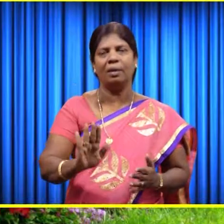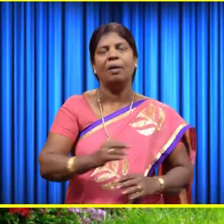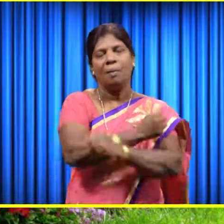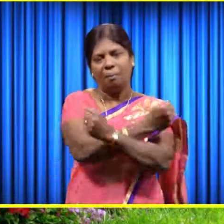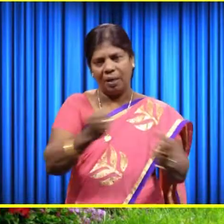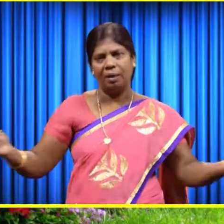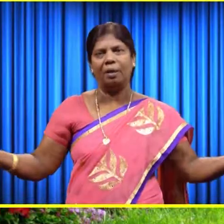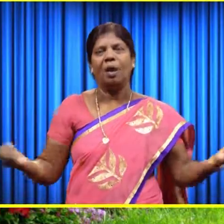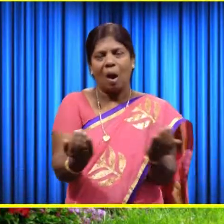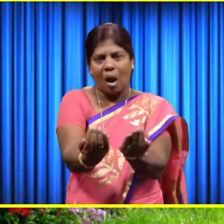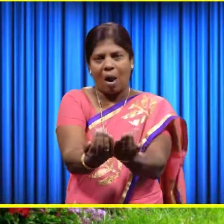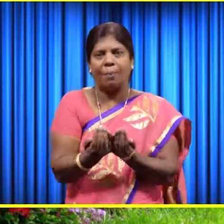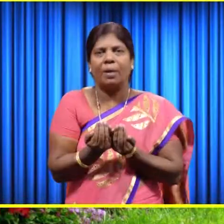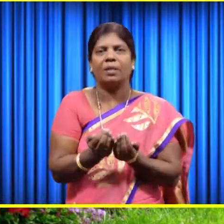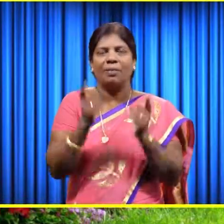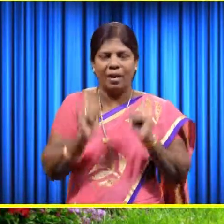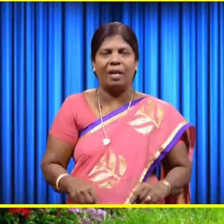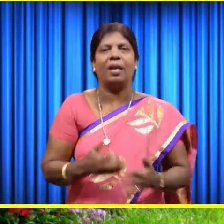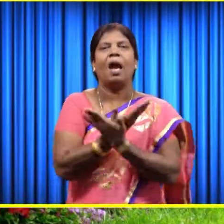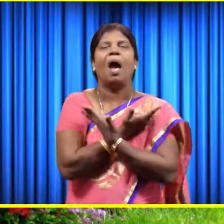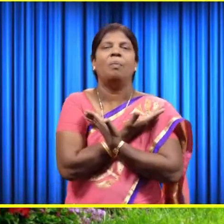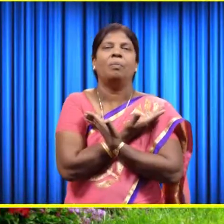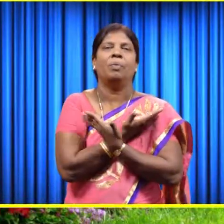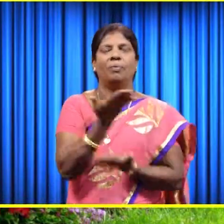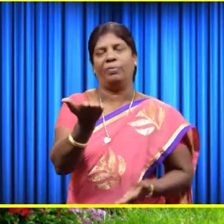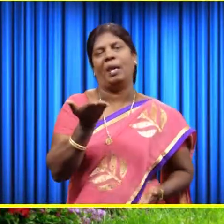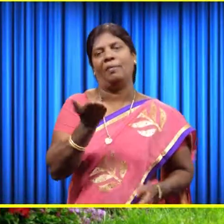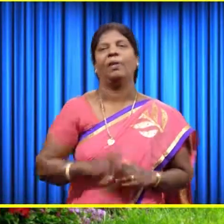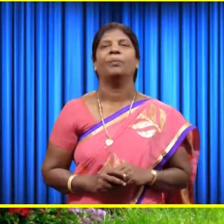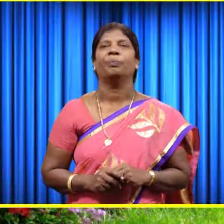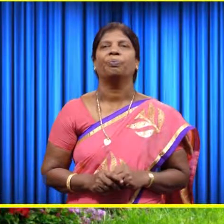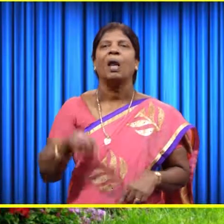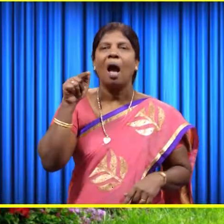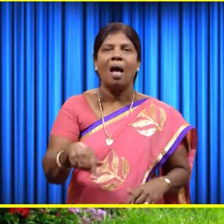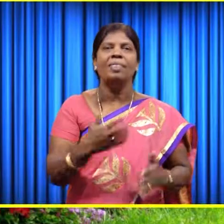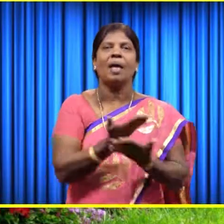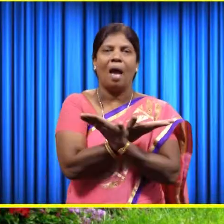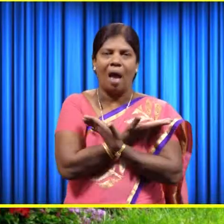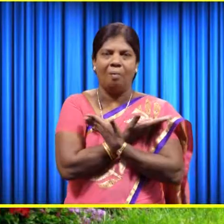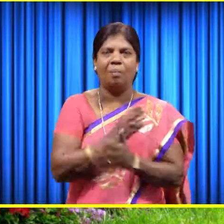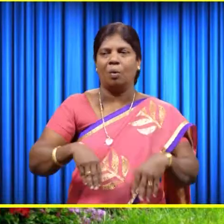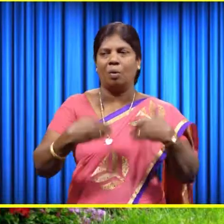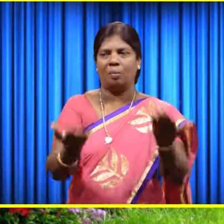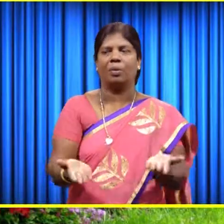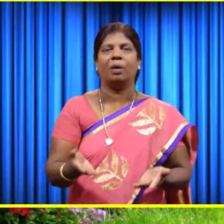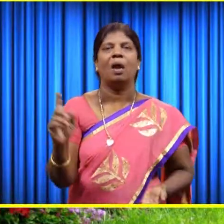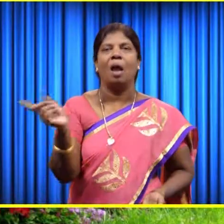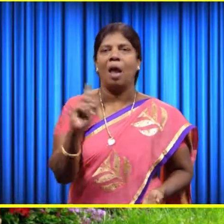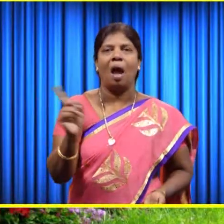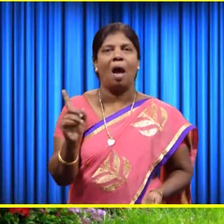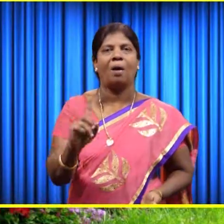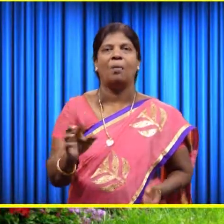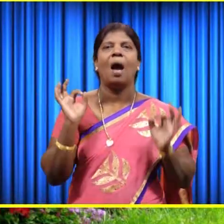மீட்டெடுக்கக்கூடிய, காப்பாற்றக்கூடிய ஒரு அன்பு அவளுக்கு வேண்டும். அந்த அன்பை கொடுப்பதற்கு